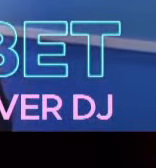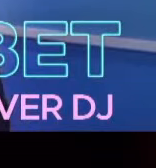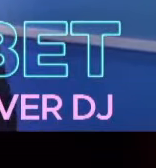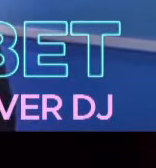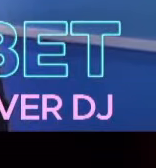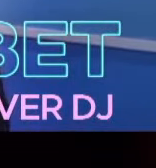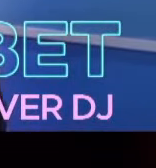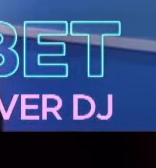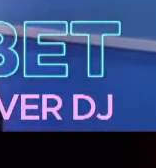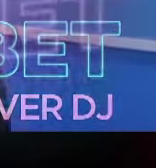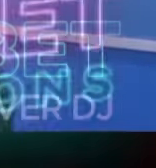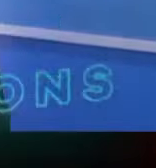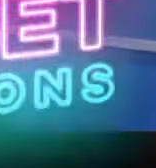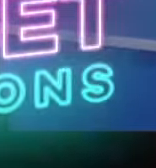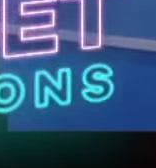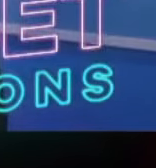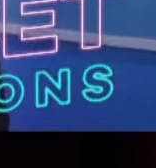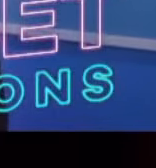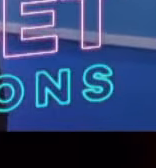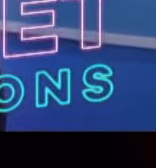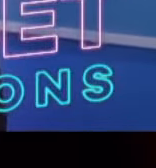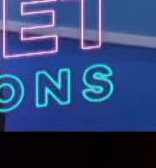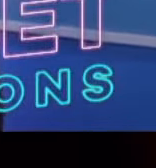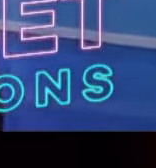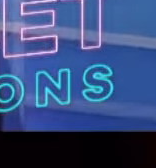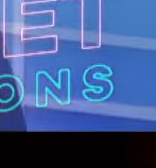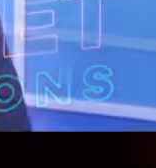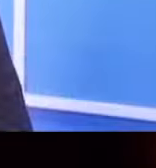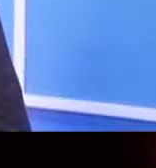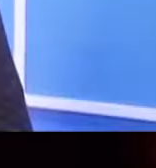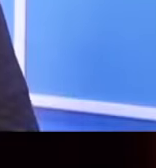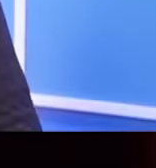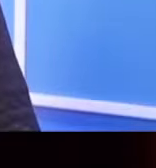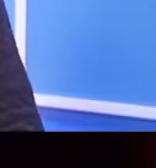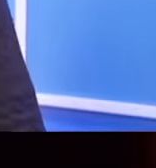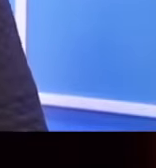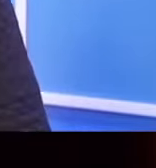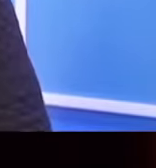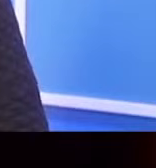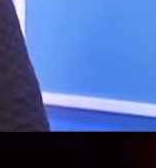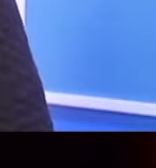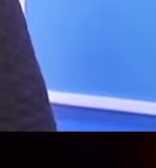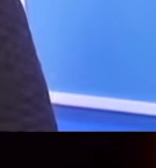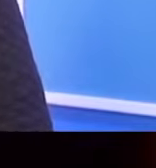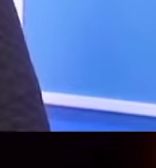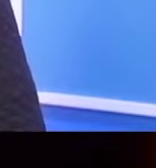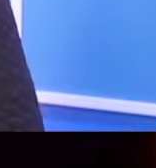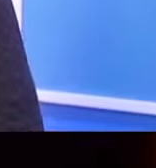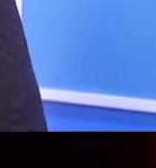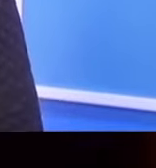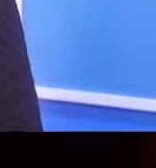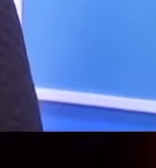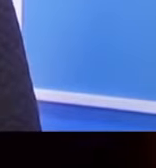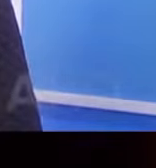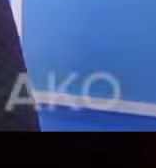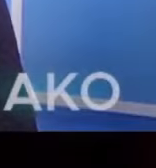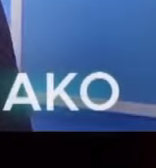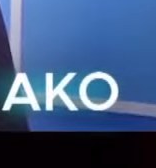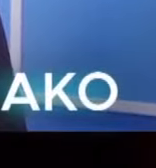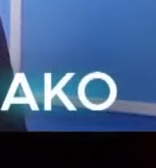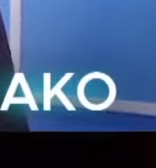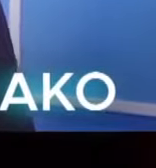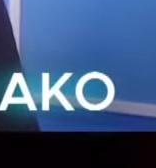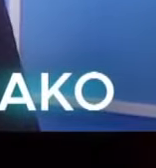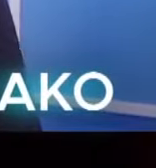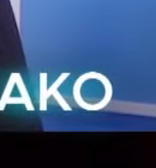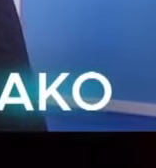very first EP album entitled Papa Obit Sessions. Meron po itong 4 songs, kabilang po ang aking carrier single na Ikaw Lang At